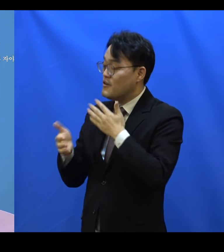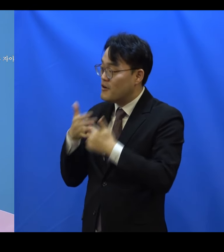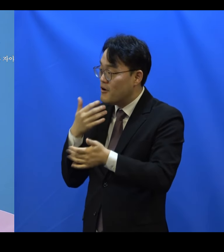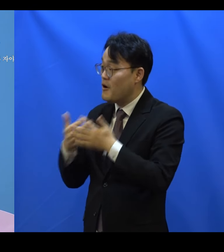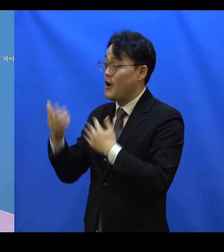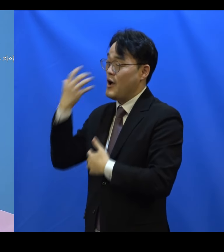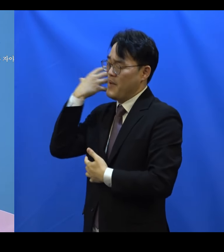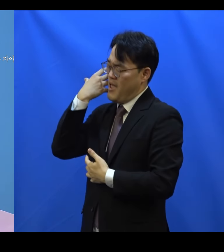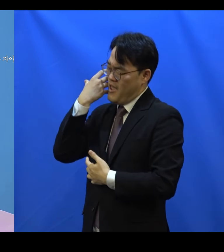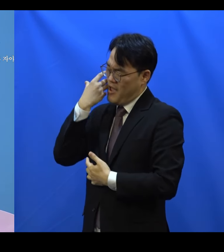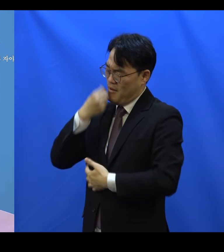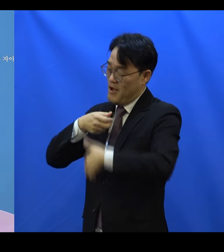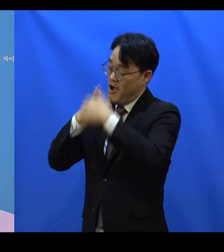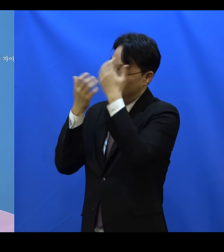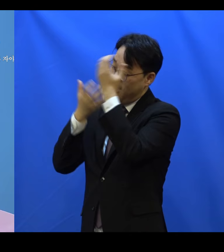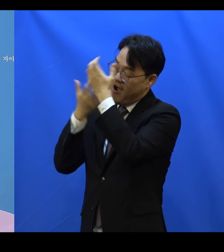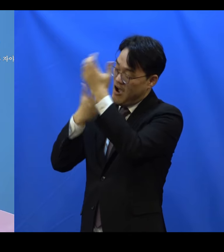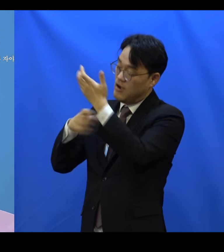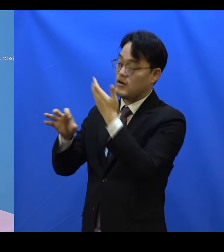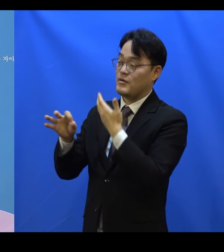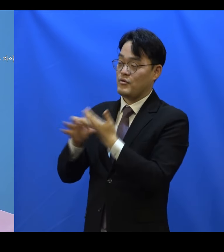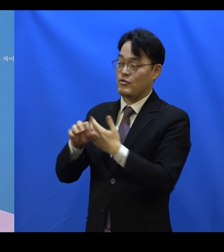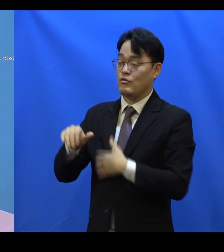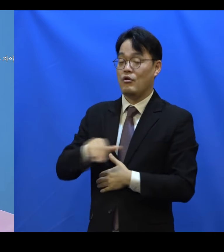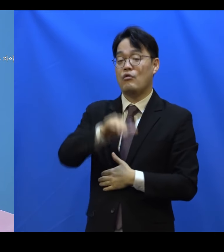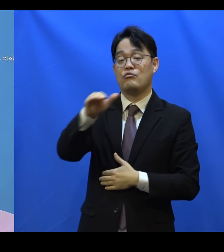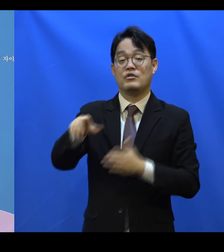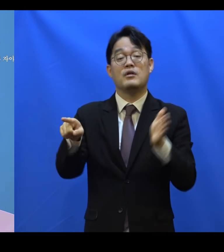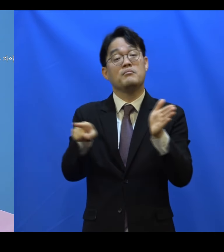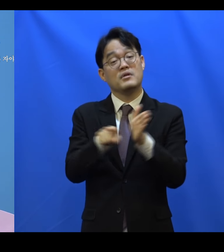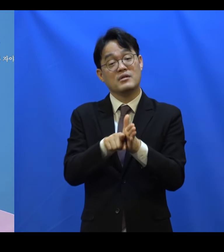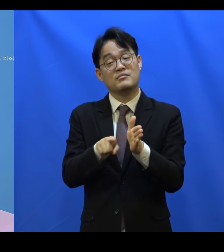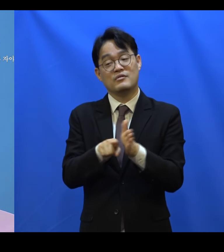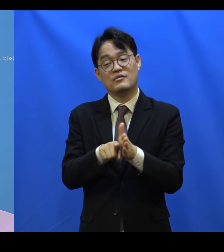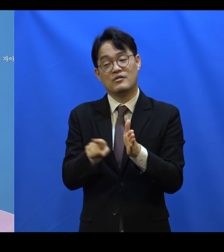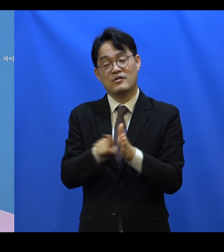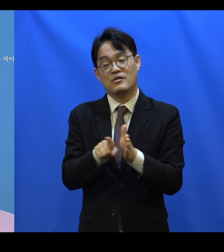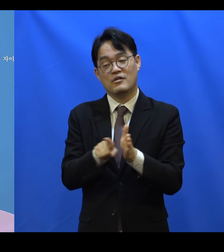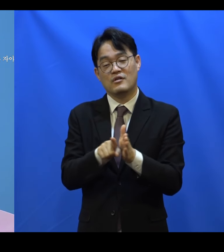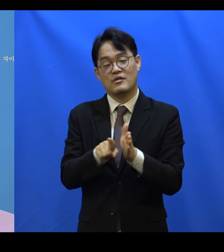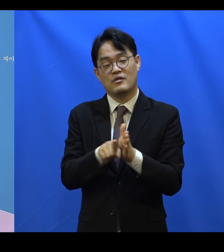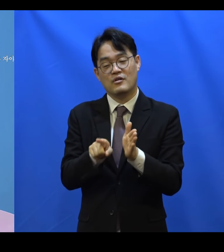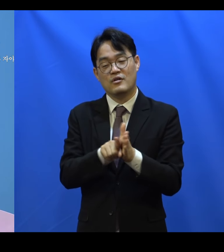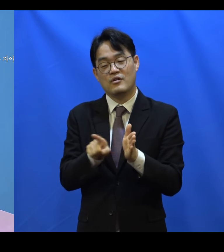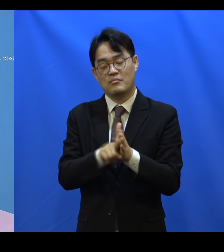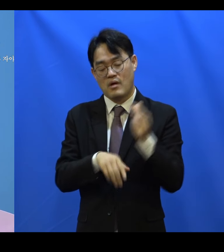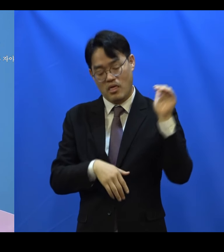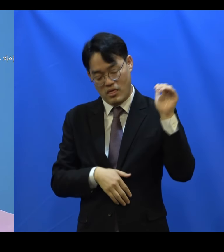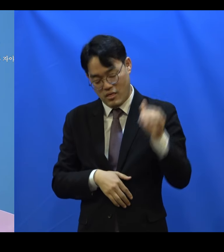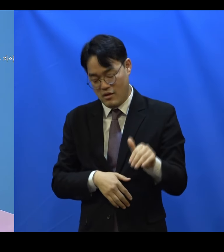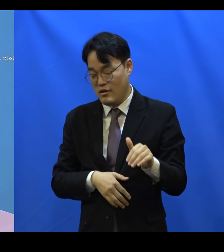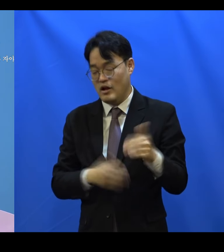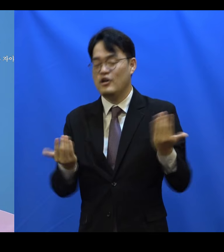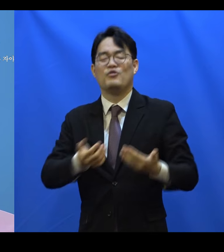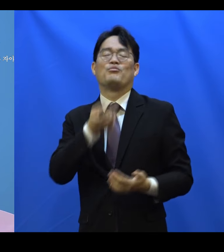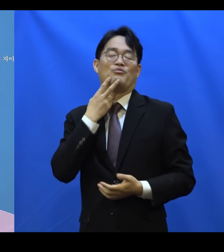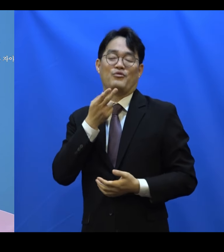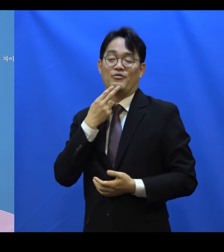것이. 안타까운 것은 뭘까요? 우리의 그리스도에 대한 지식이 부족한 거죠. 그분을 다 알지 못하는.